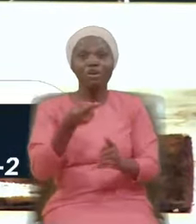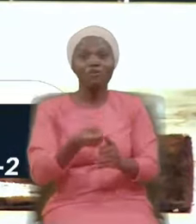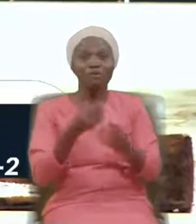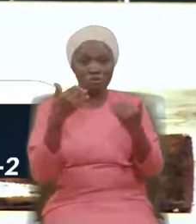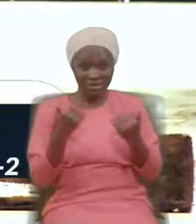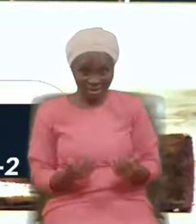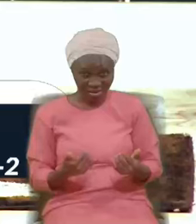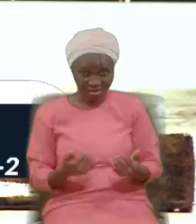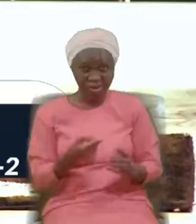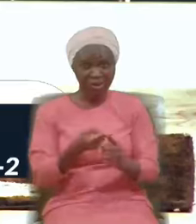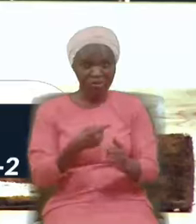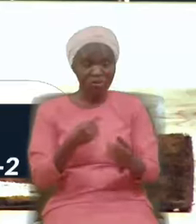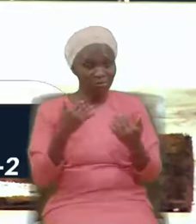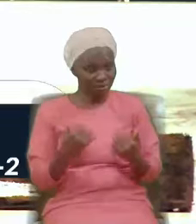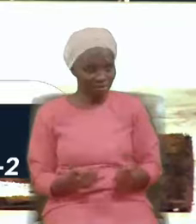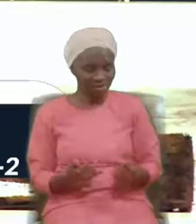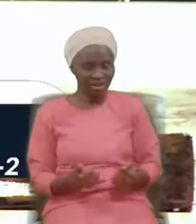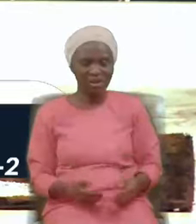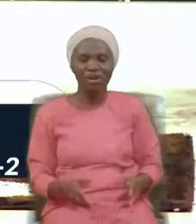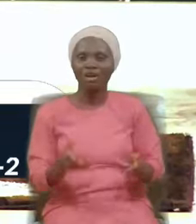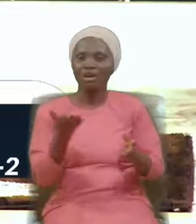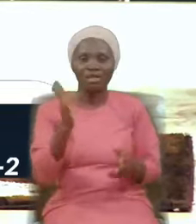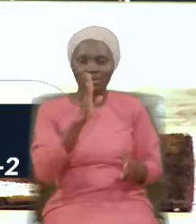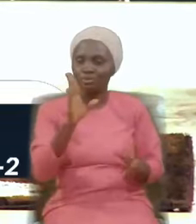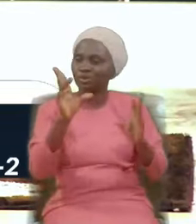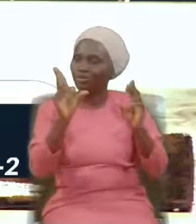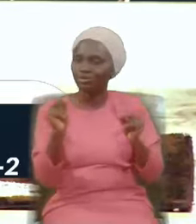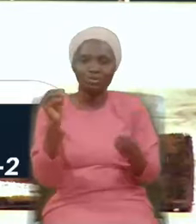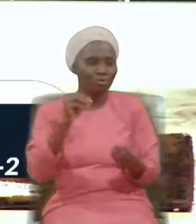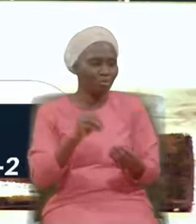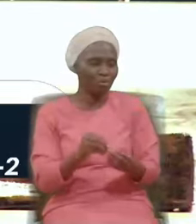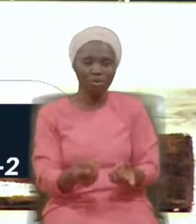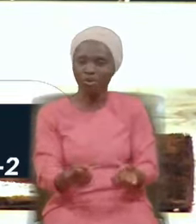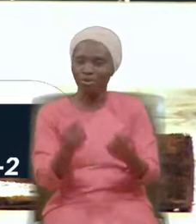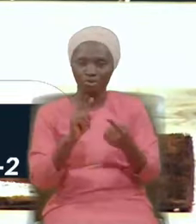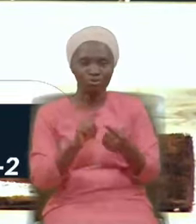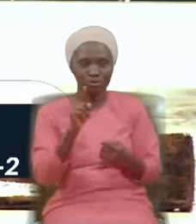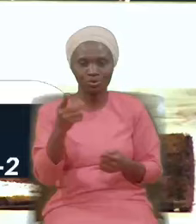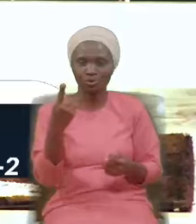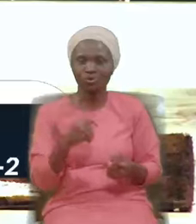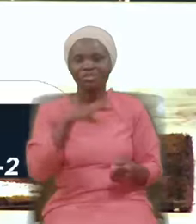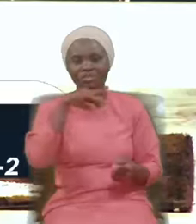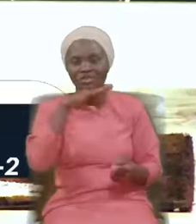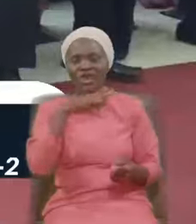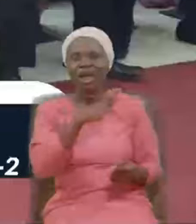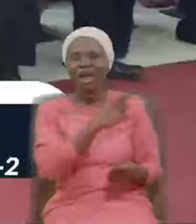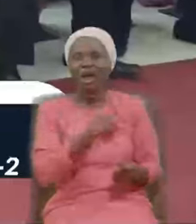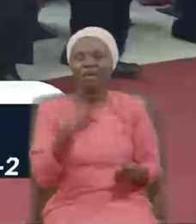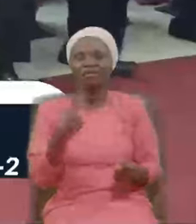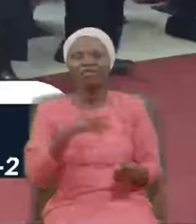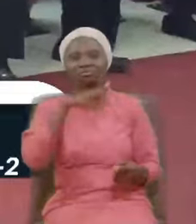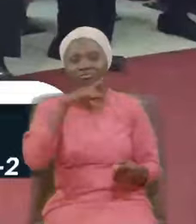d'aujourd'hui, car il n'entrera plus chez toi ni incirconcis ni impur.